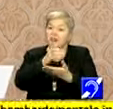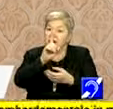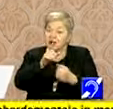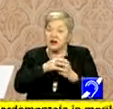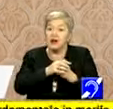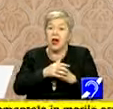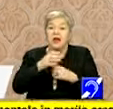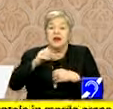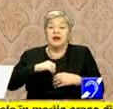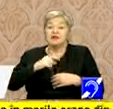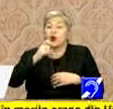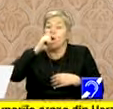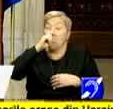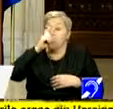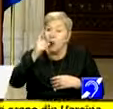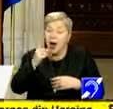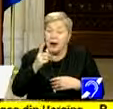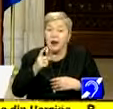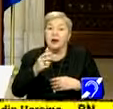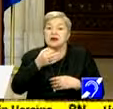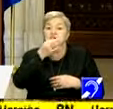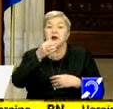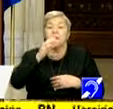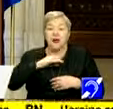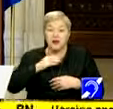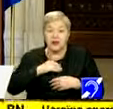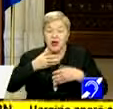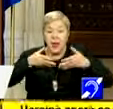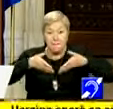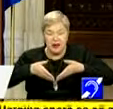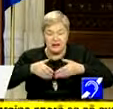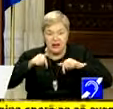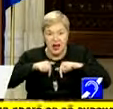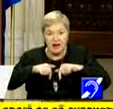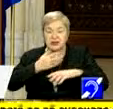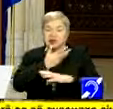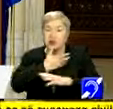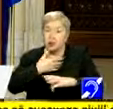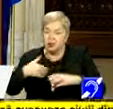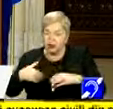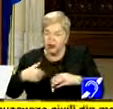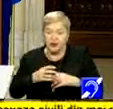onoare pentru mine, domnule președinte Iohannis, să mă aflu astăzi aici la București alături de dumneavoastră.